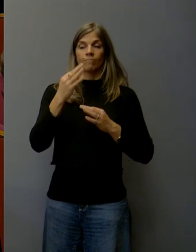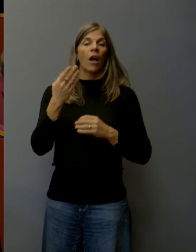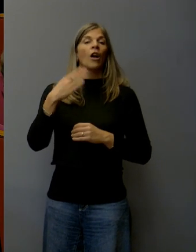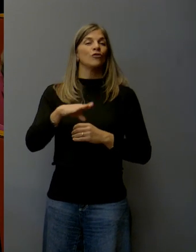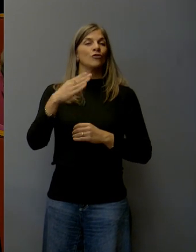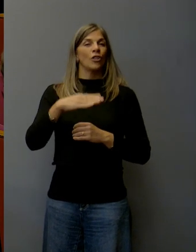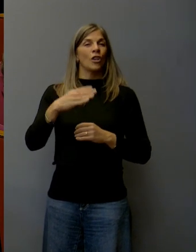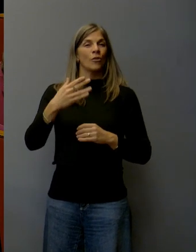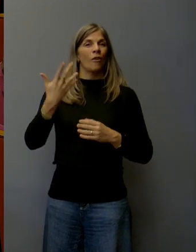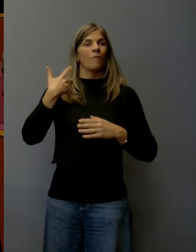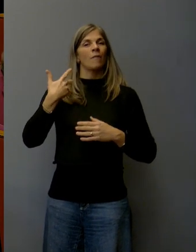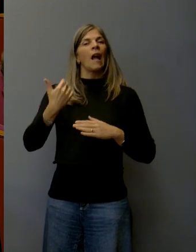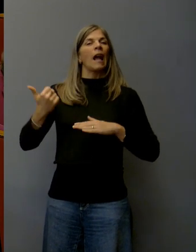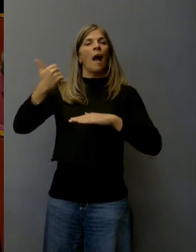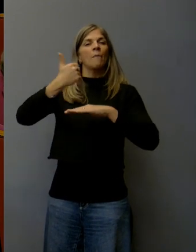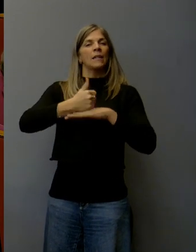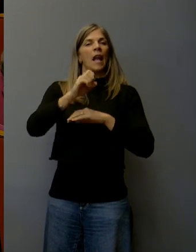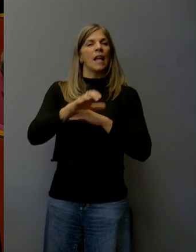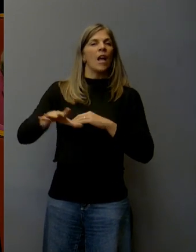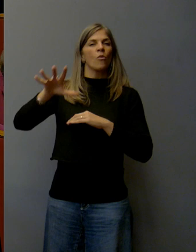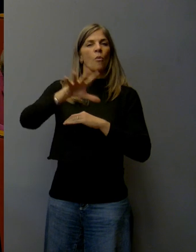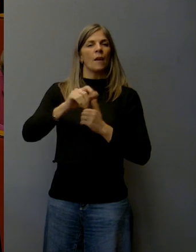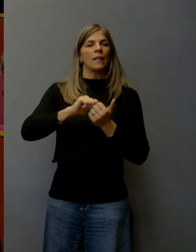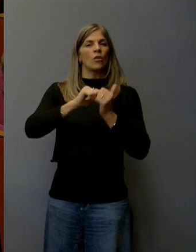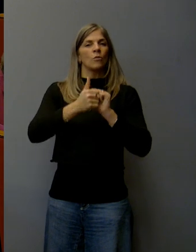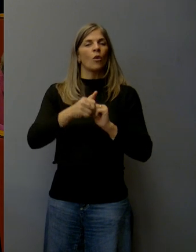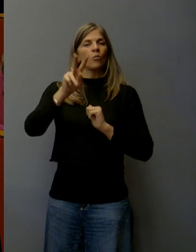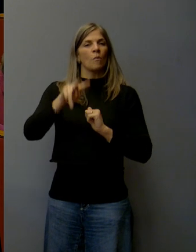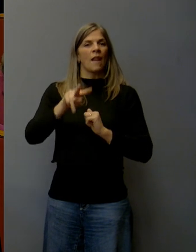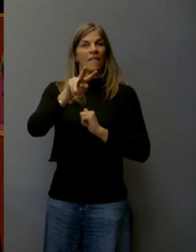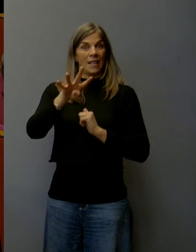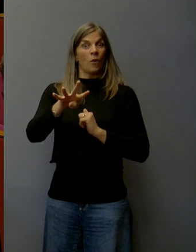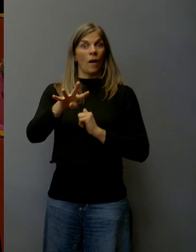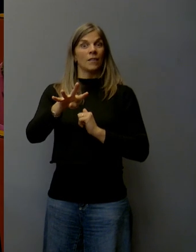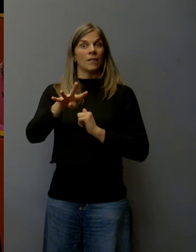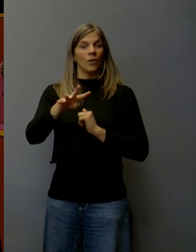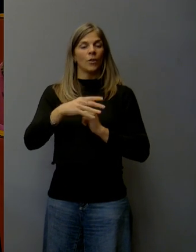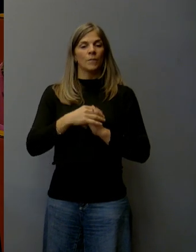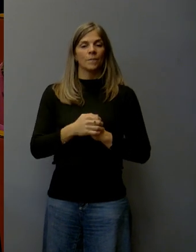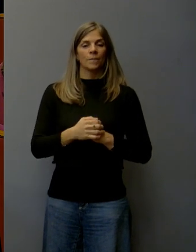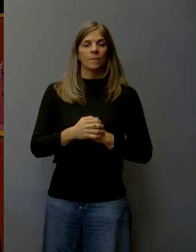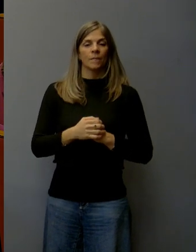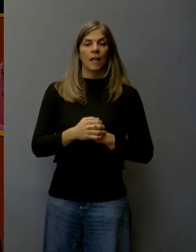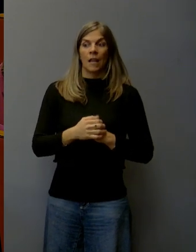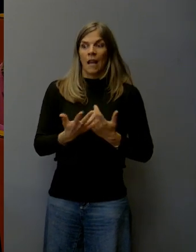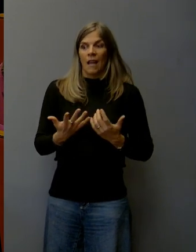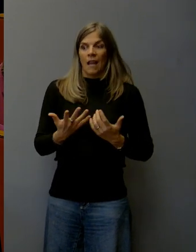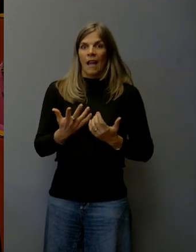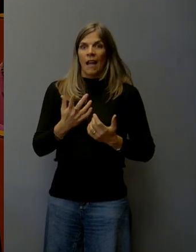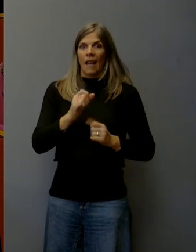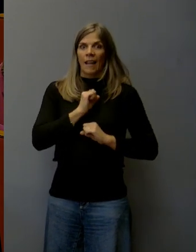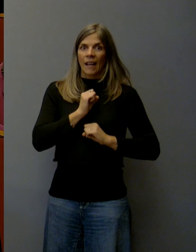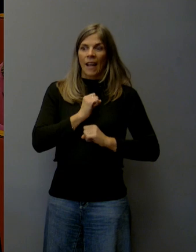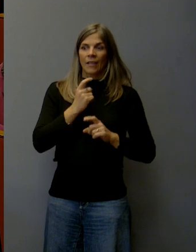europea dello Sport 2024 credo che sia ancor più urgente e necessario